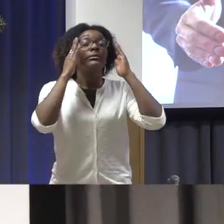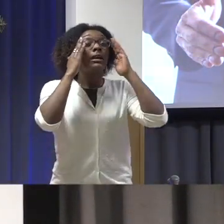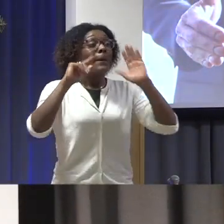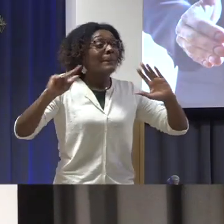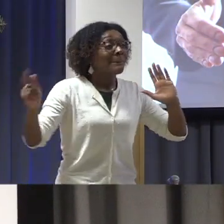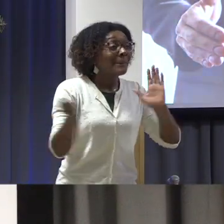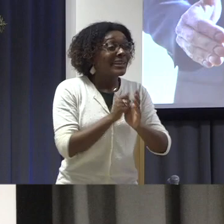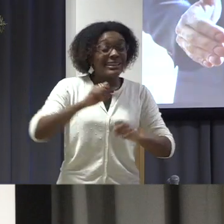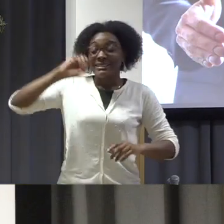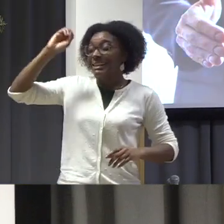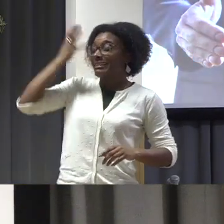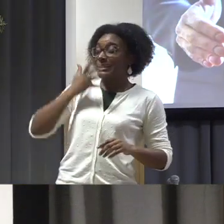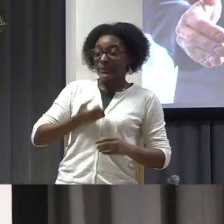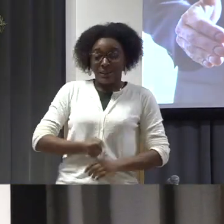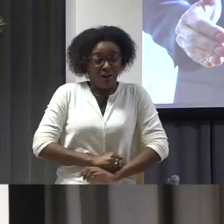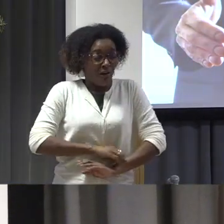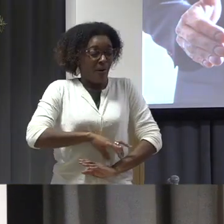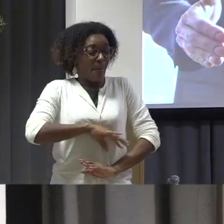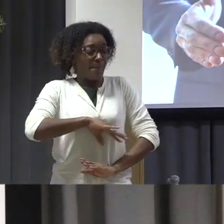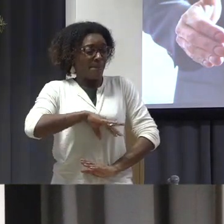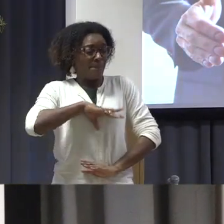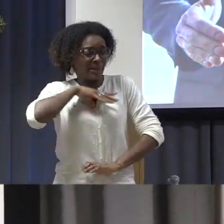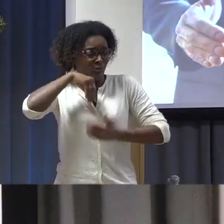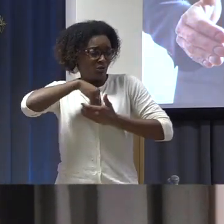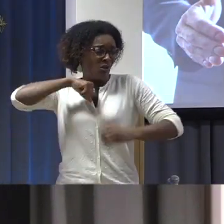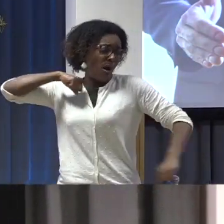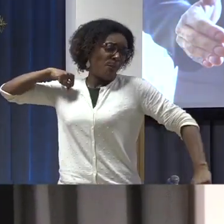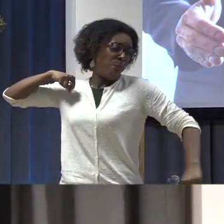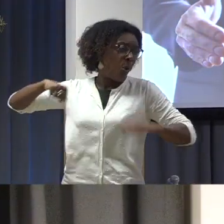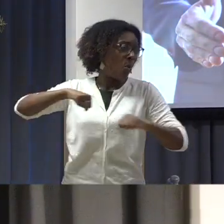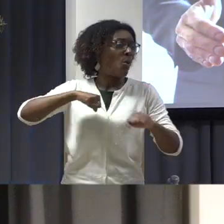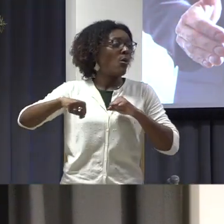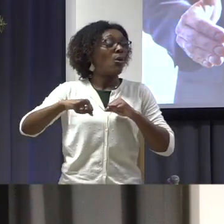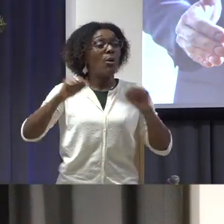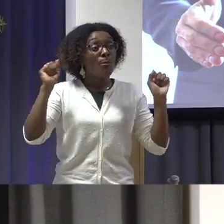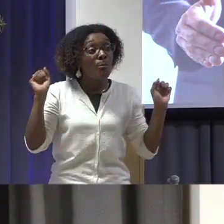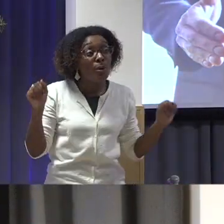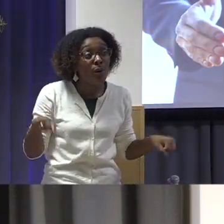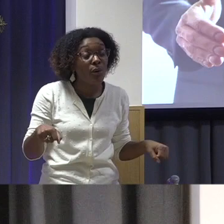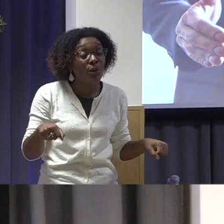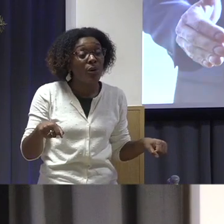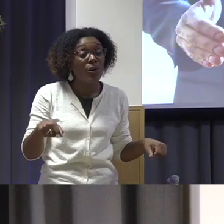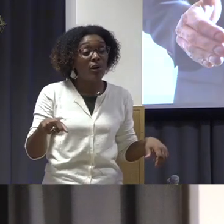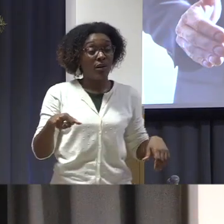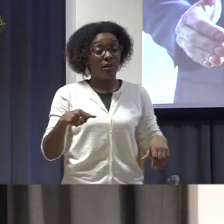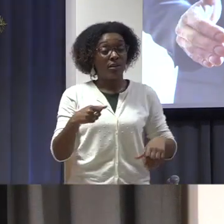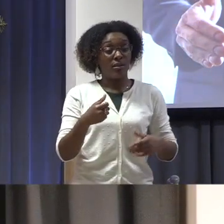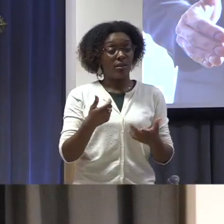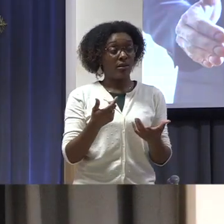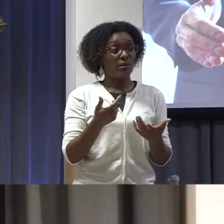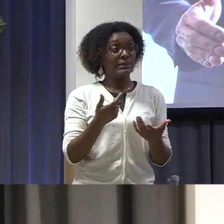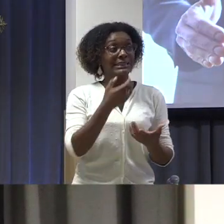remplit nos vies agit en où nous pouvons engager dieu sans que dieu nous et